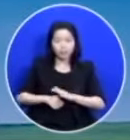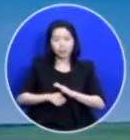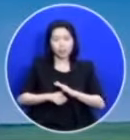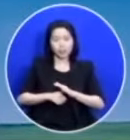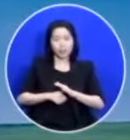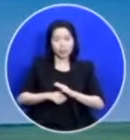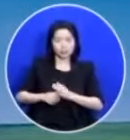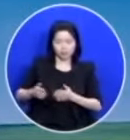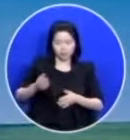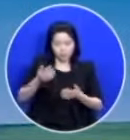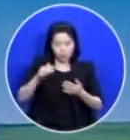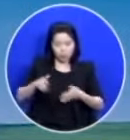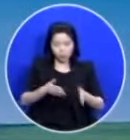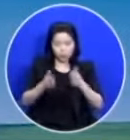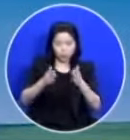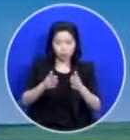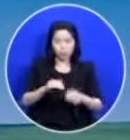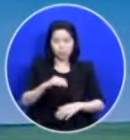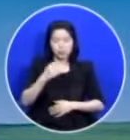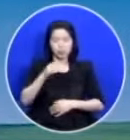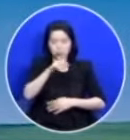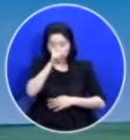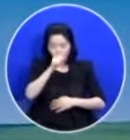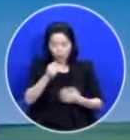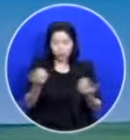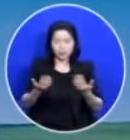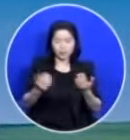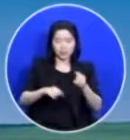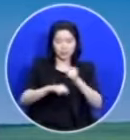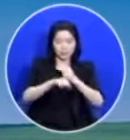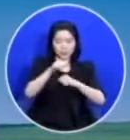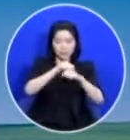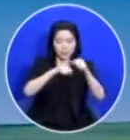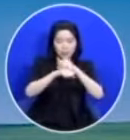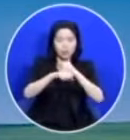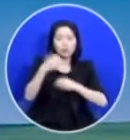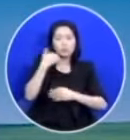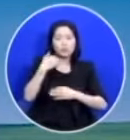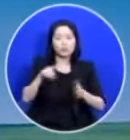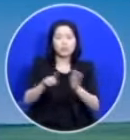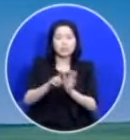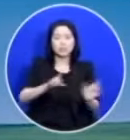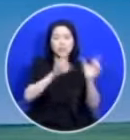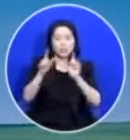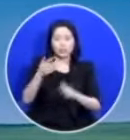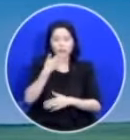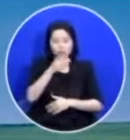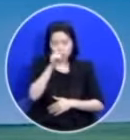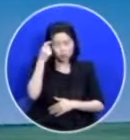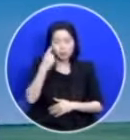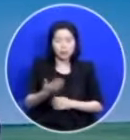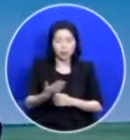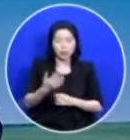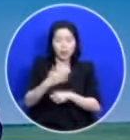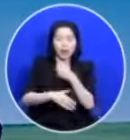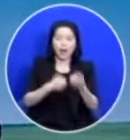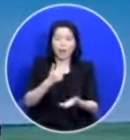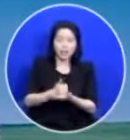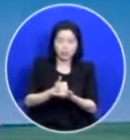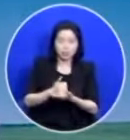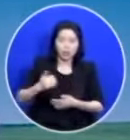돌을 닦고 덕을 쌓는 것이라면 누가 신생활 할 수 있겠어요 하나님은 우리